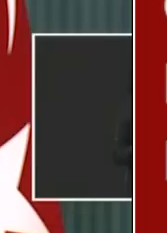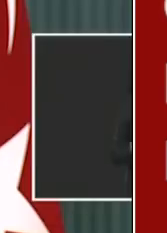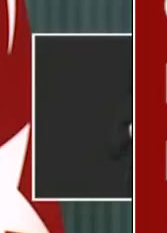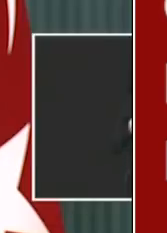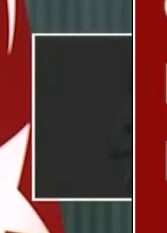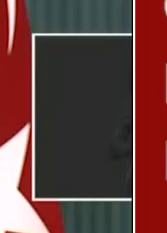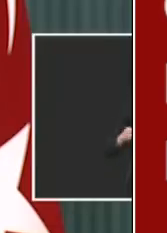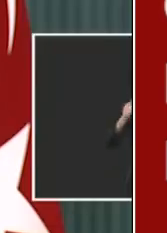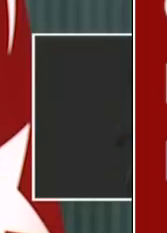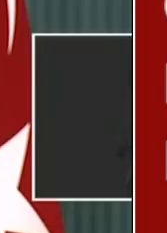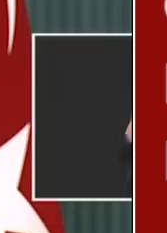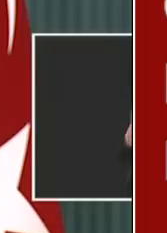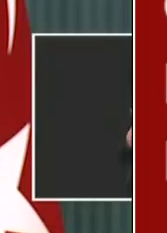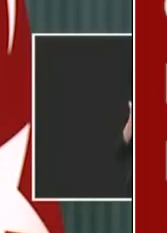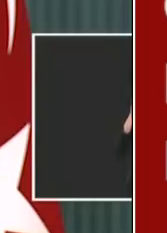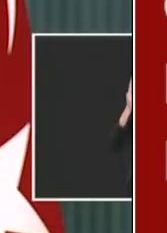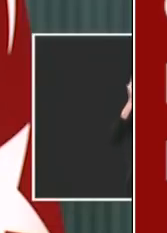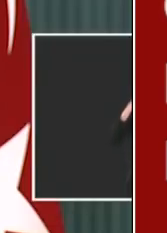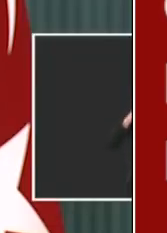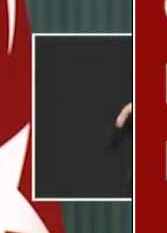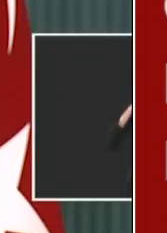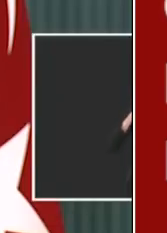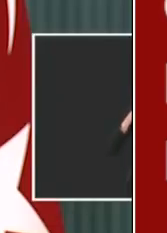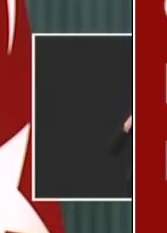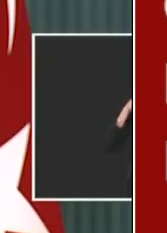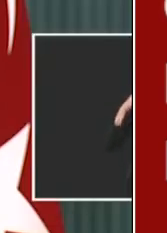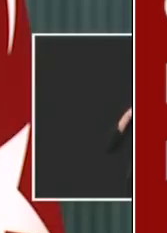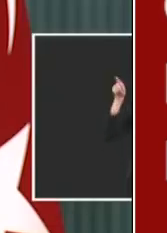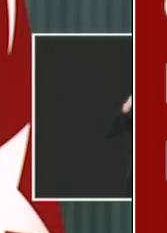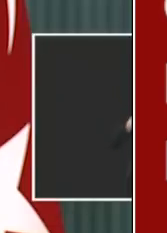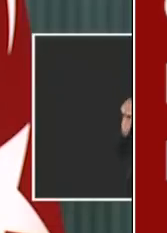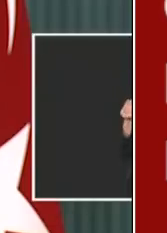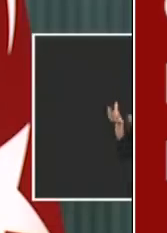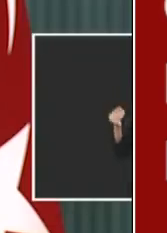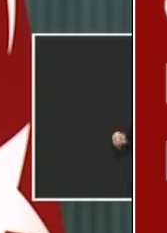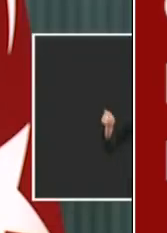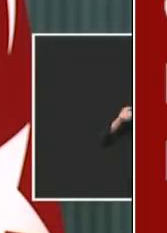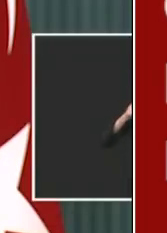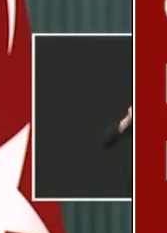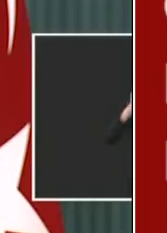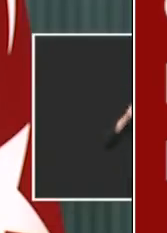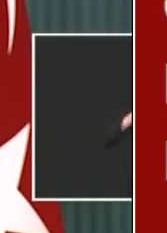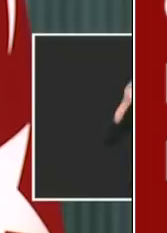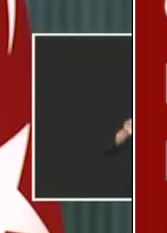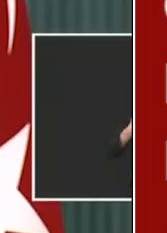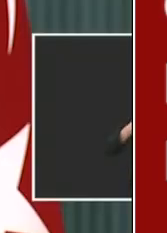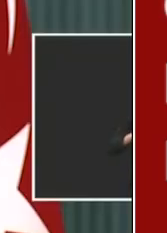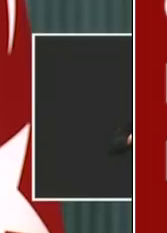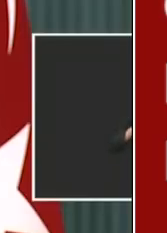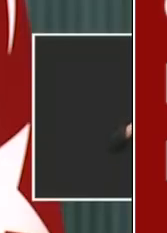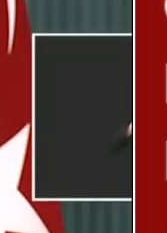sanayicilerimizin ihracatçıları mızın üreticilerimizin bu konudaki gayretini yakından